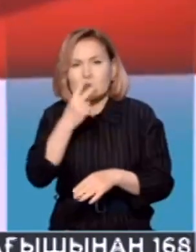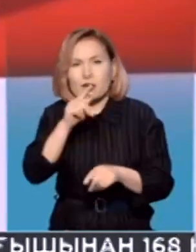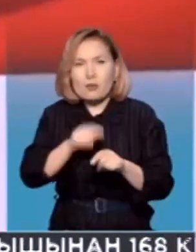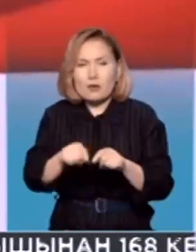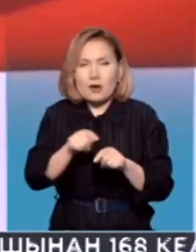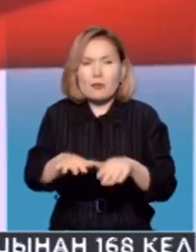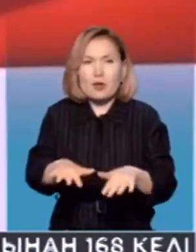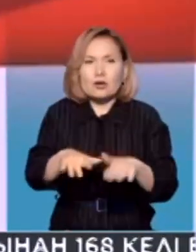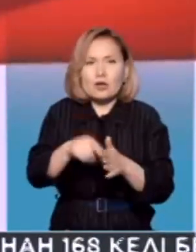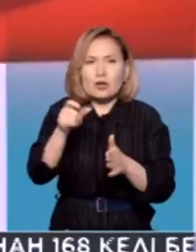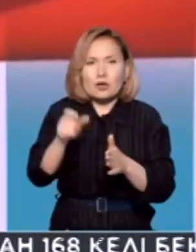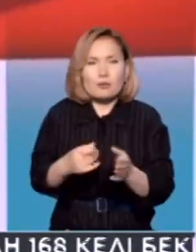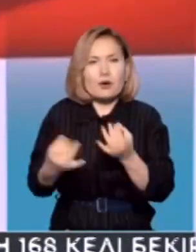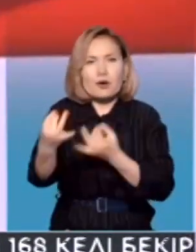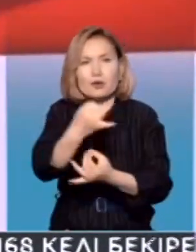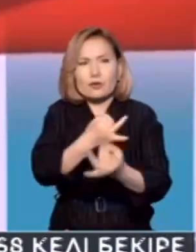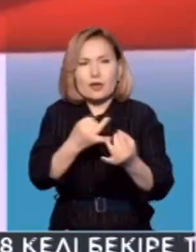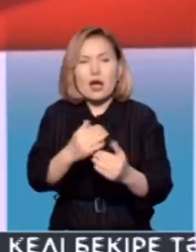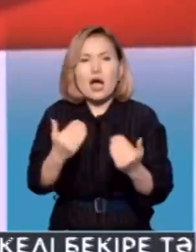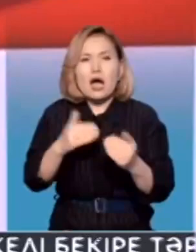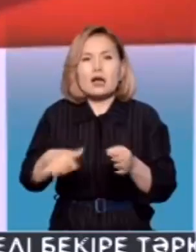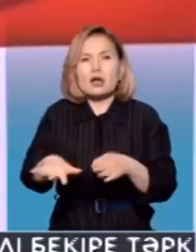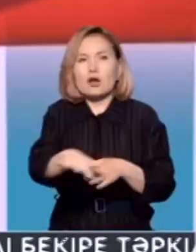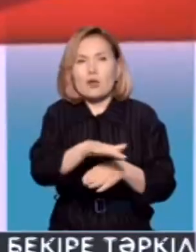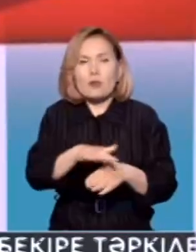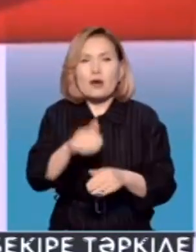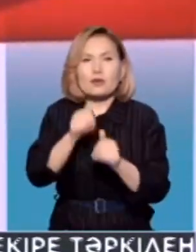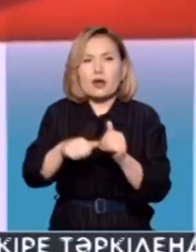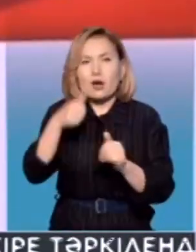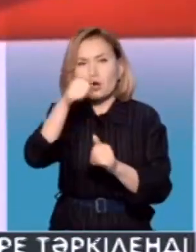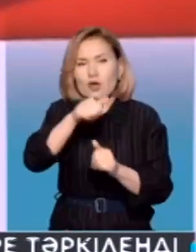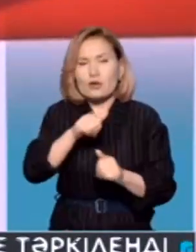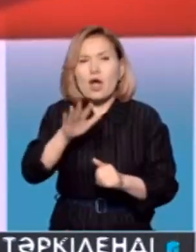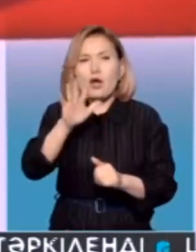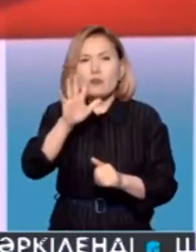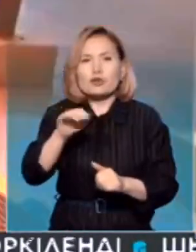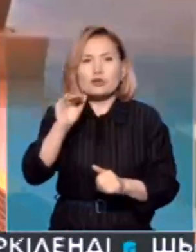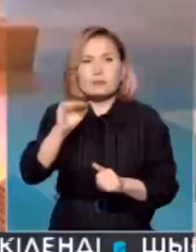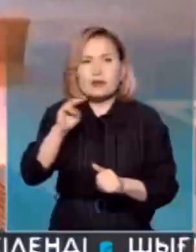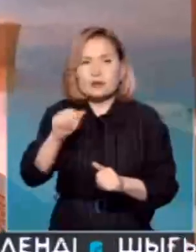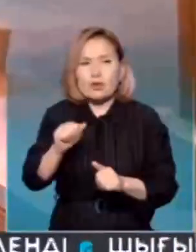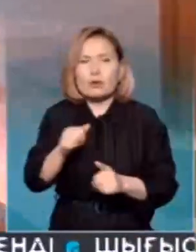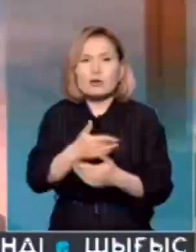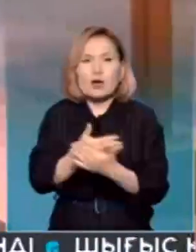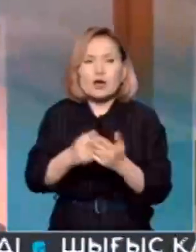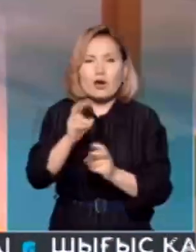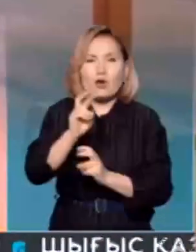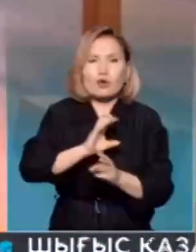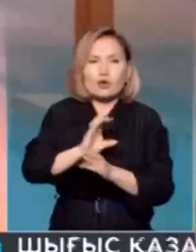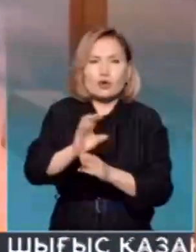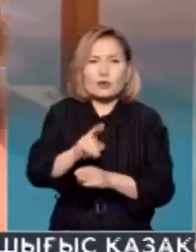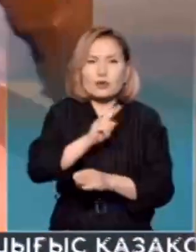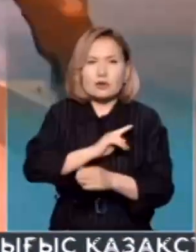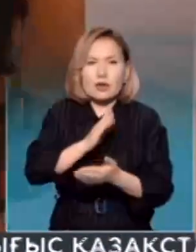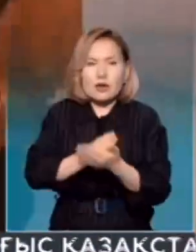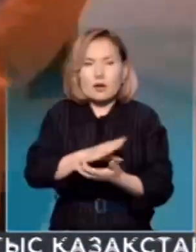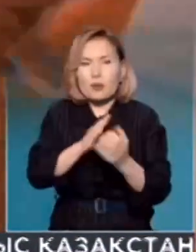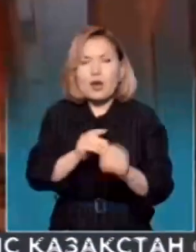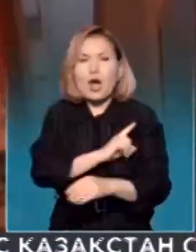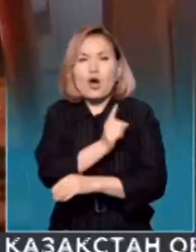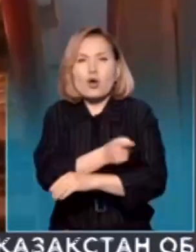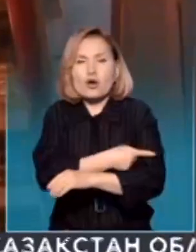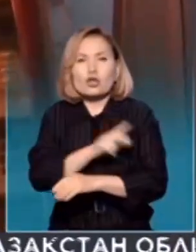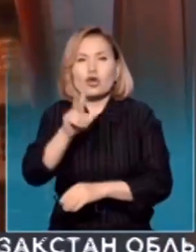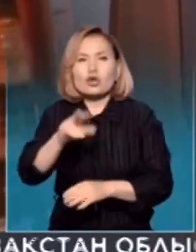депутаттары осылай деп отыр. Қазір өңірде жылына 500 мың тонна полипропилен өндіретін кешен жұмыс істеп тұр. Сондай-ақ